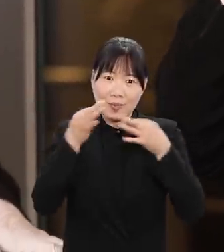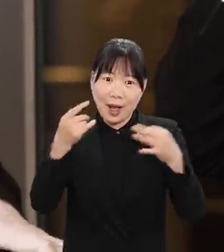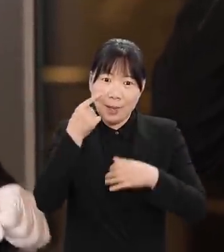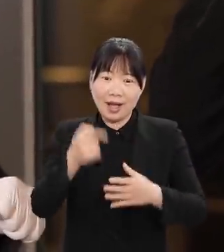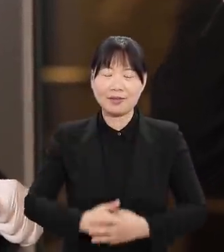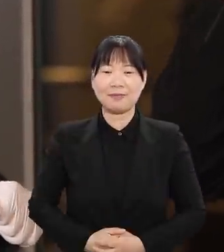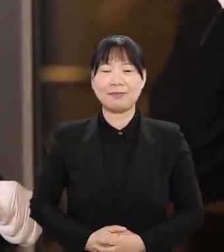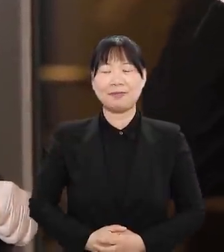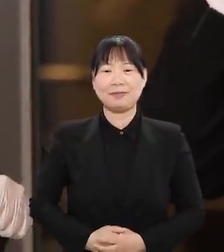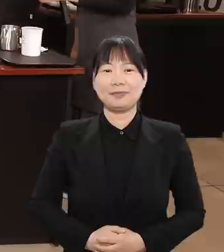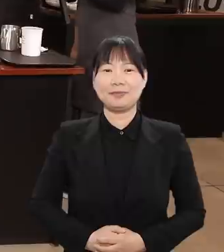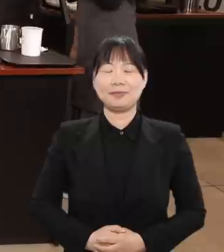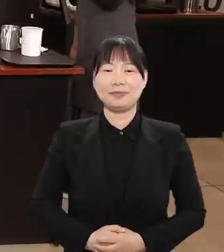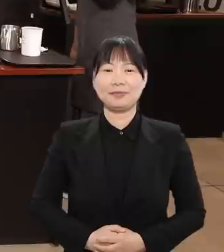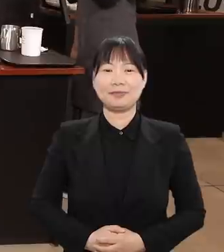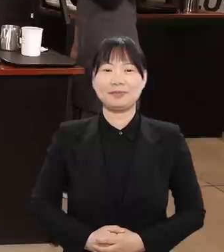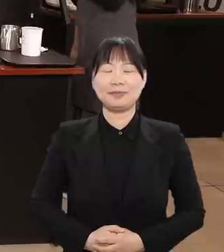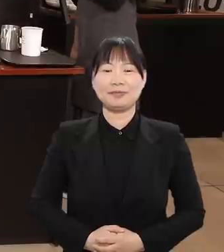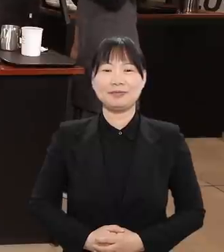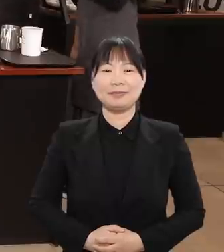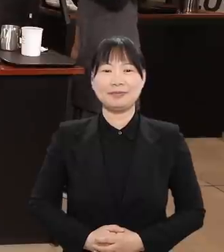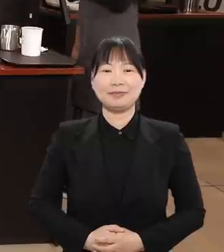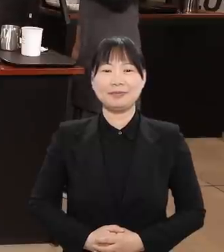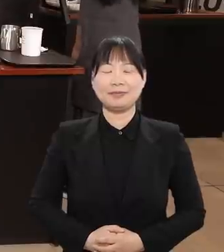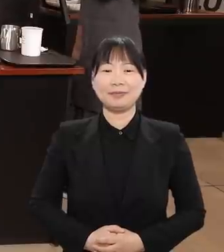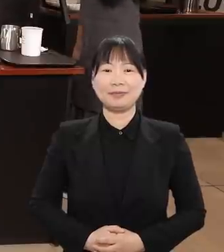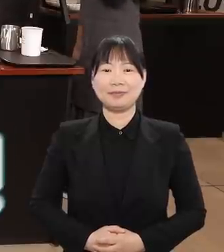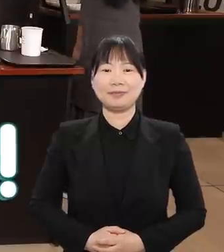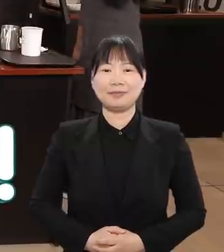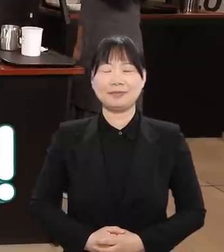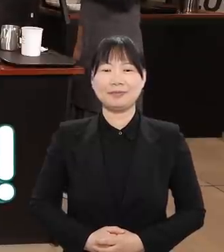추가 성공을 한번 외쳐볼까요, 저? 친구 추가